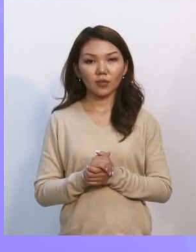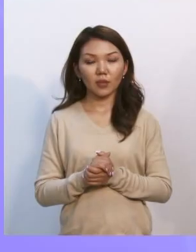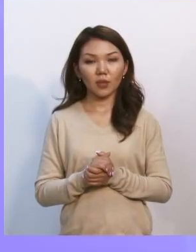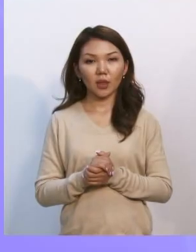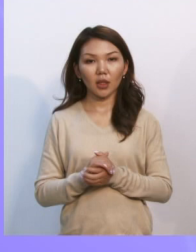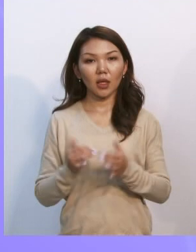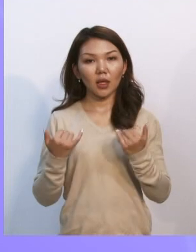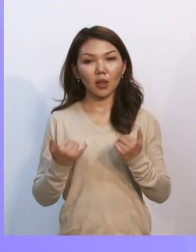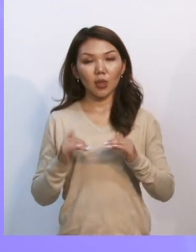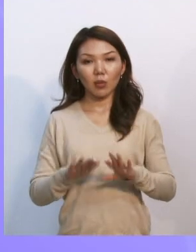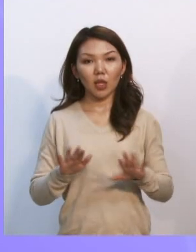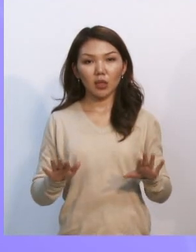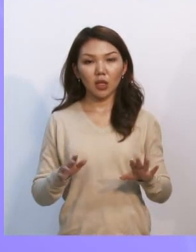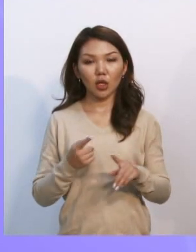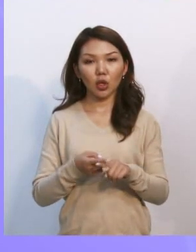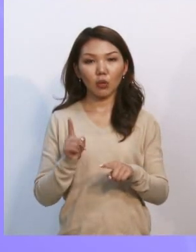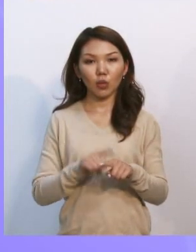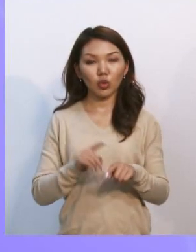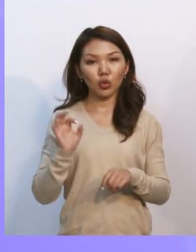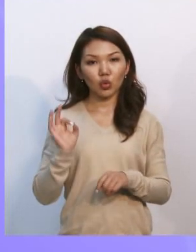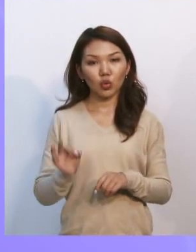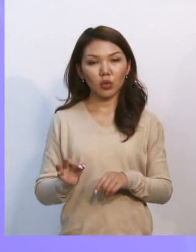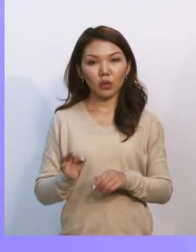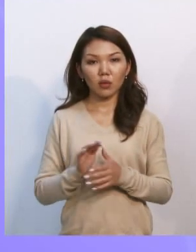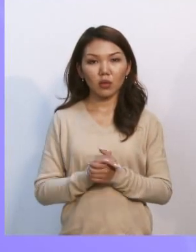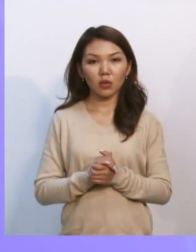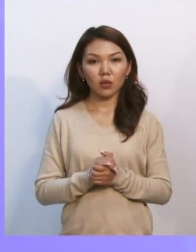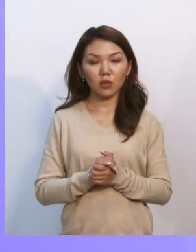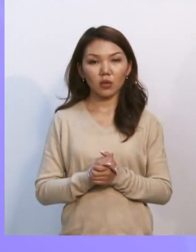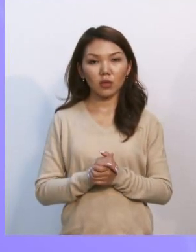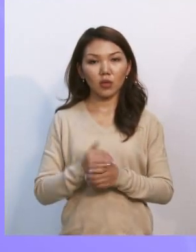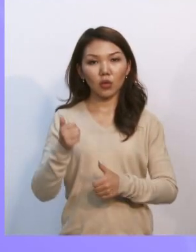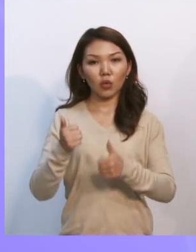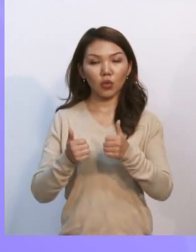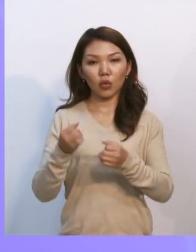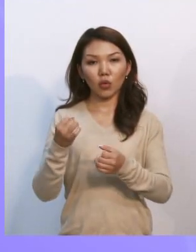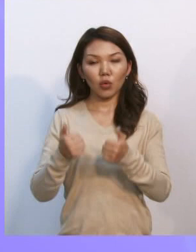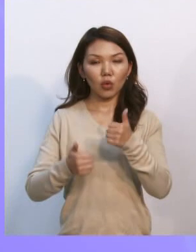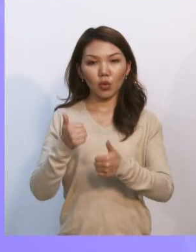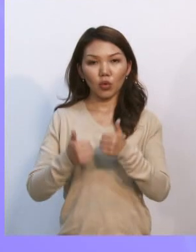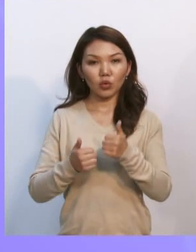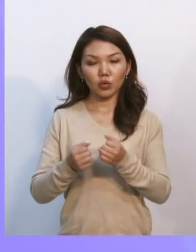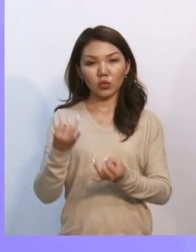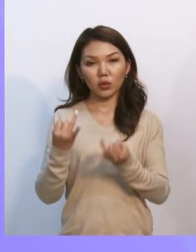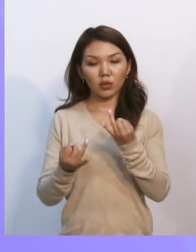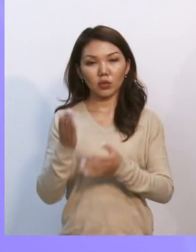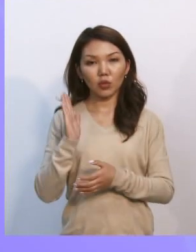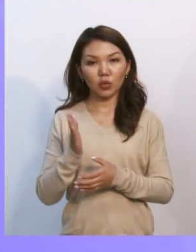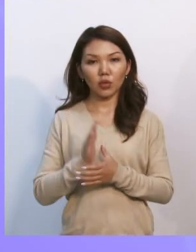Эми балдар, бул туурабы? Оюнун ойнойлу.